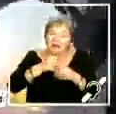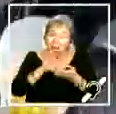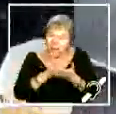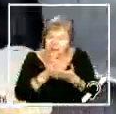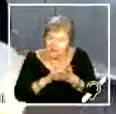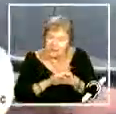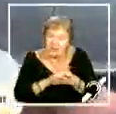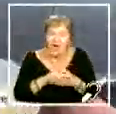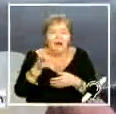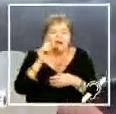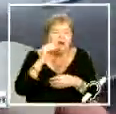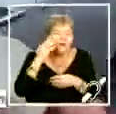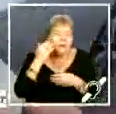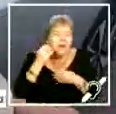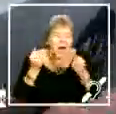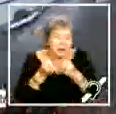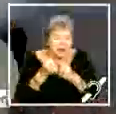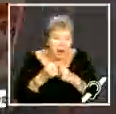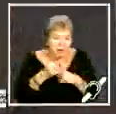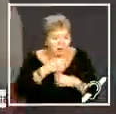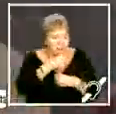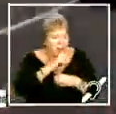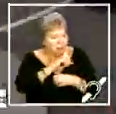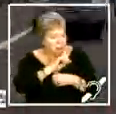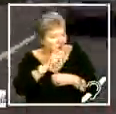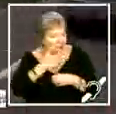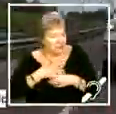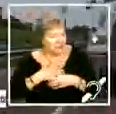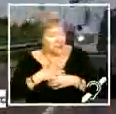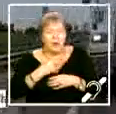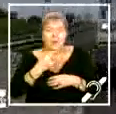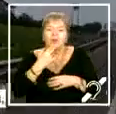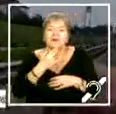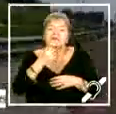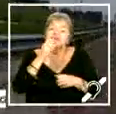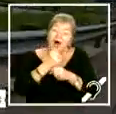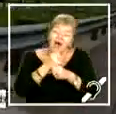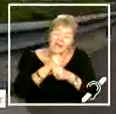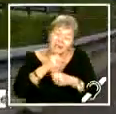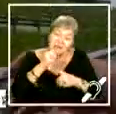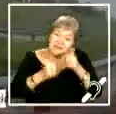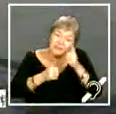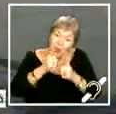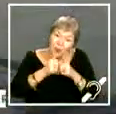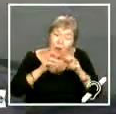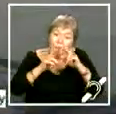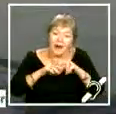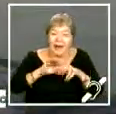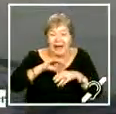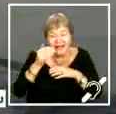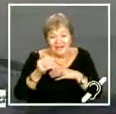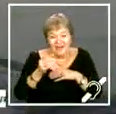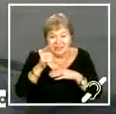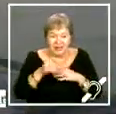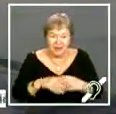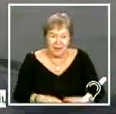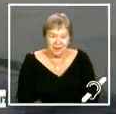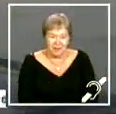de o șoferiță, dar n-a mers. Polițistul a trebuit să facă puțin sport printr-o parcare învecinată.